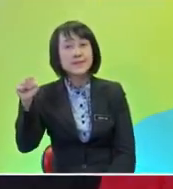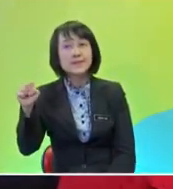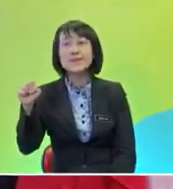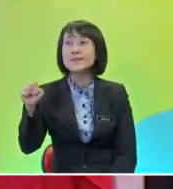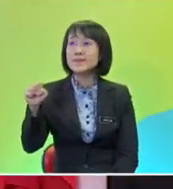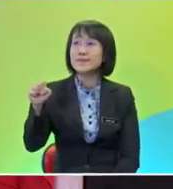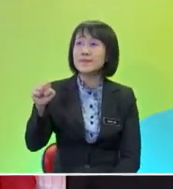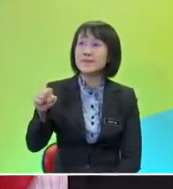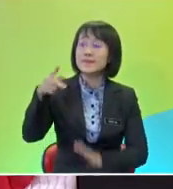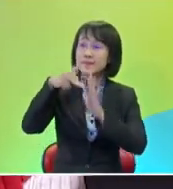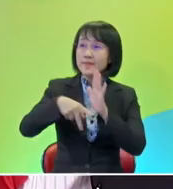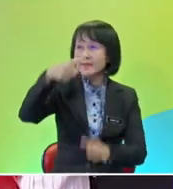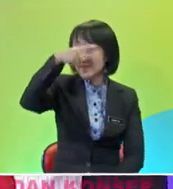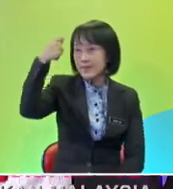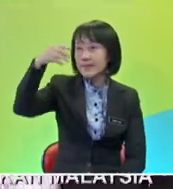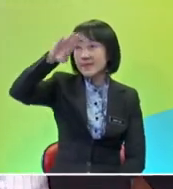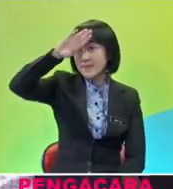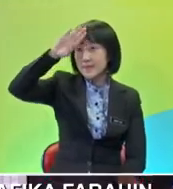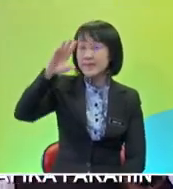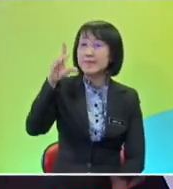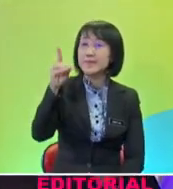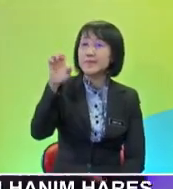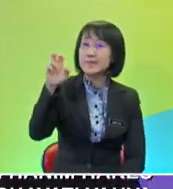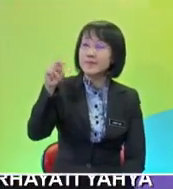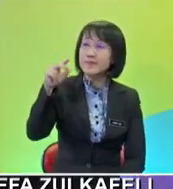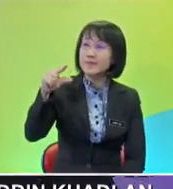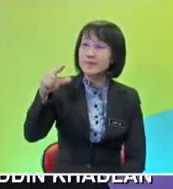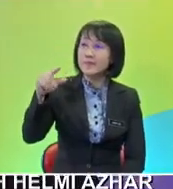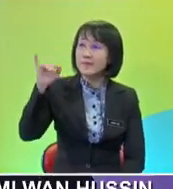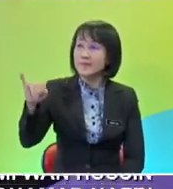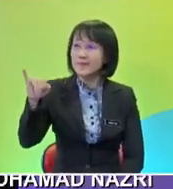Aedes. Penyebab demam denggi.